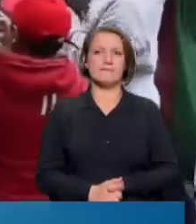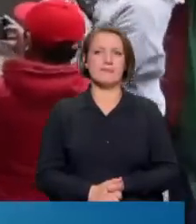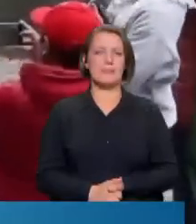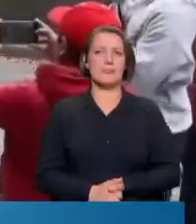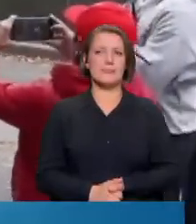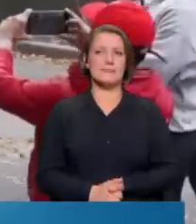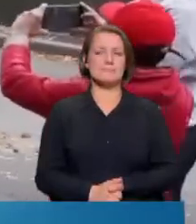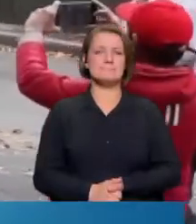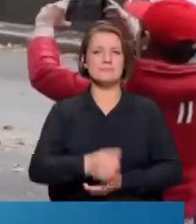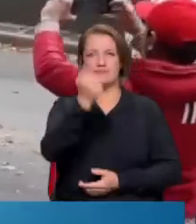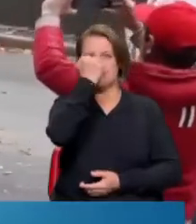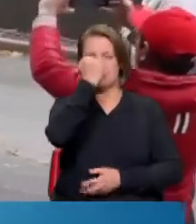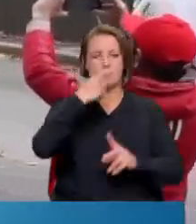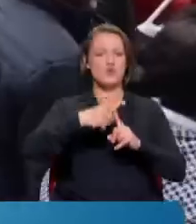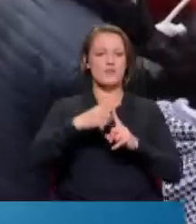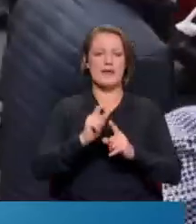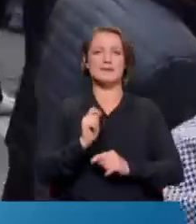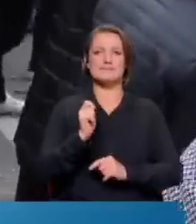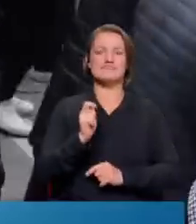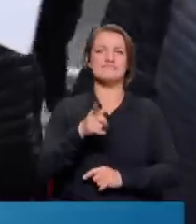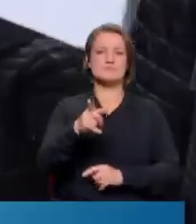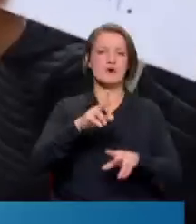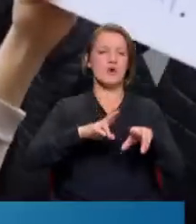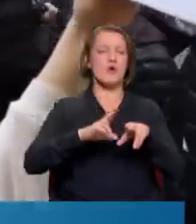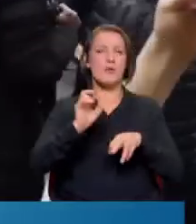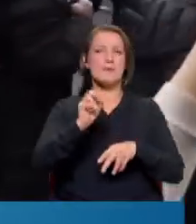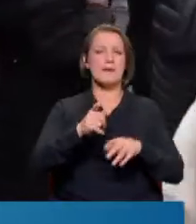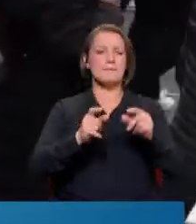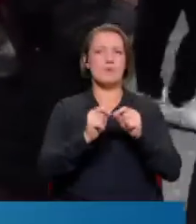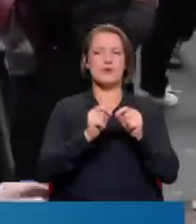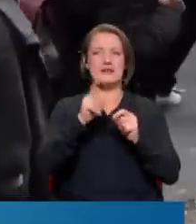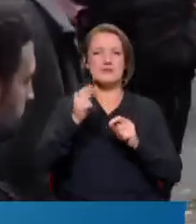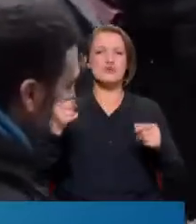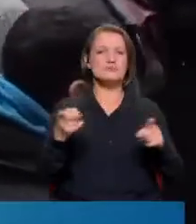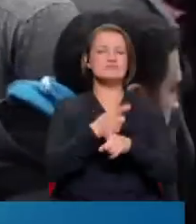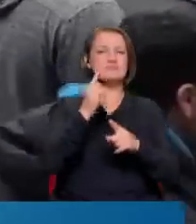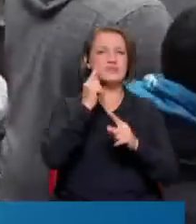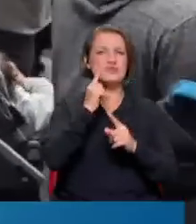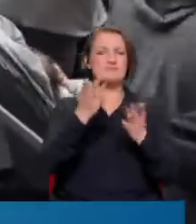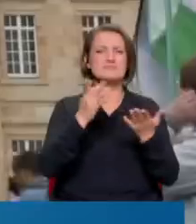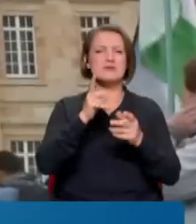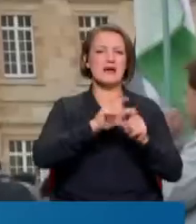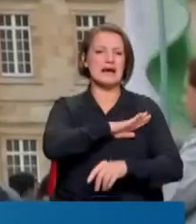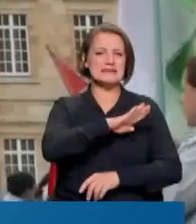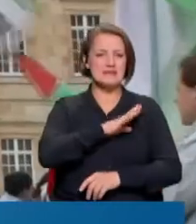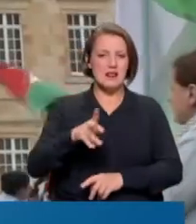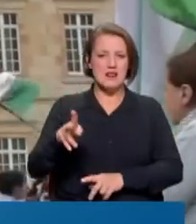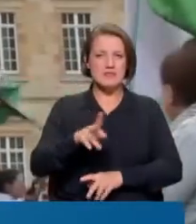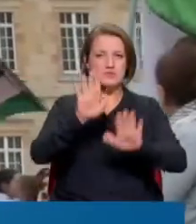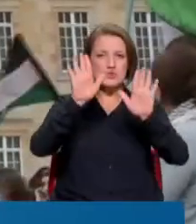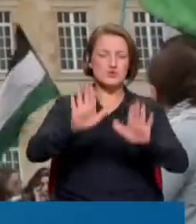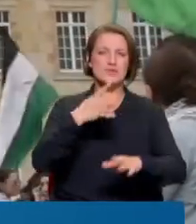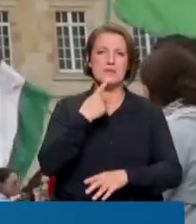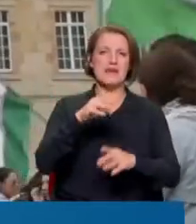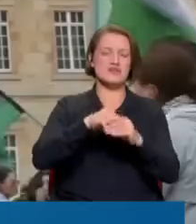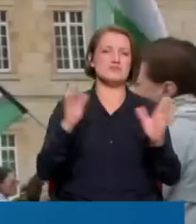açıldı kanın tonto bog Ç sayıda kişi gazde yaşanan katliama dur demek için